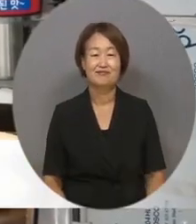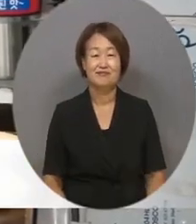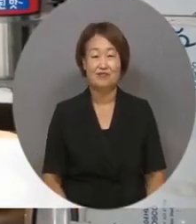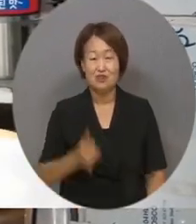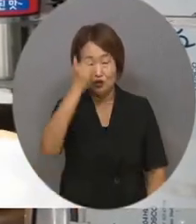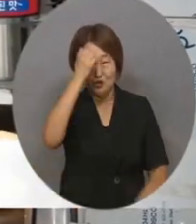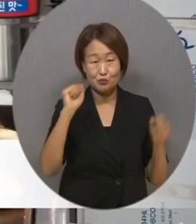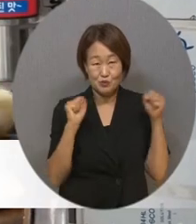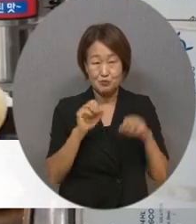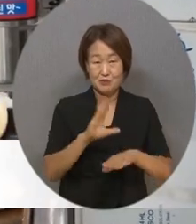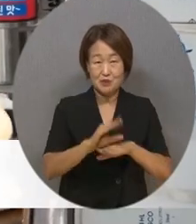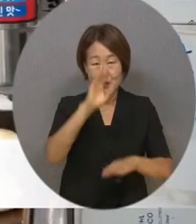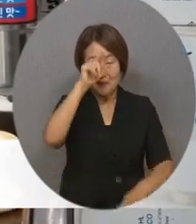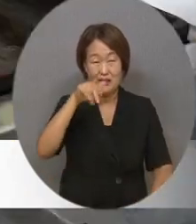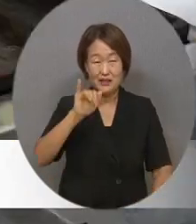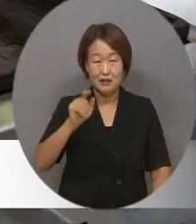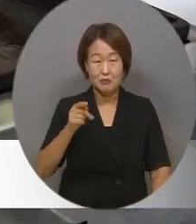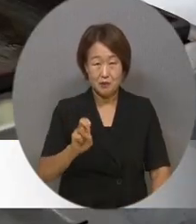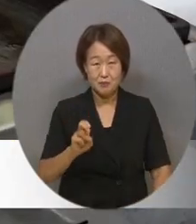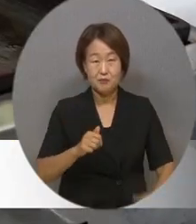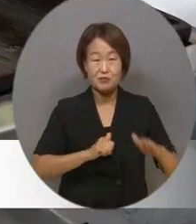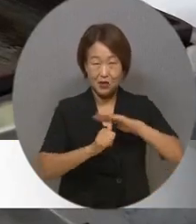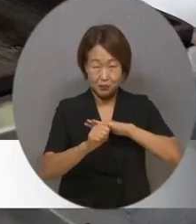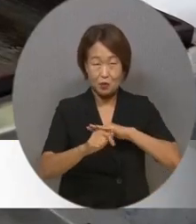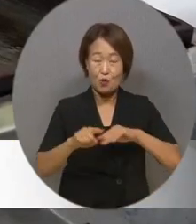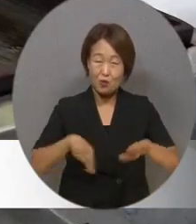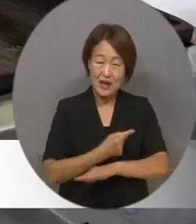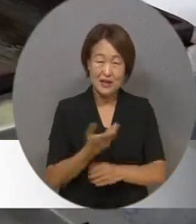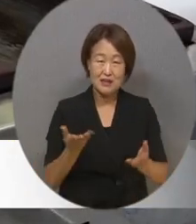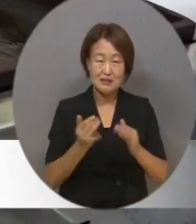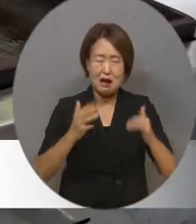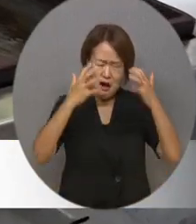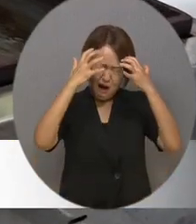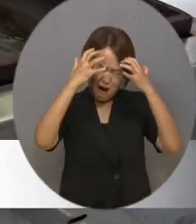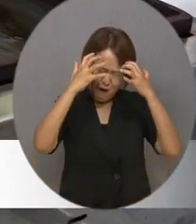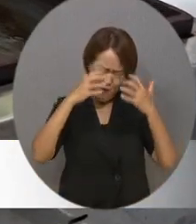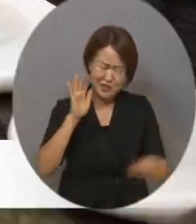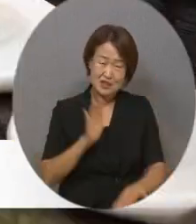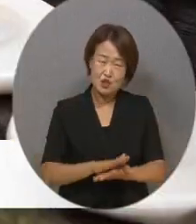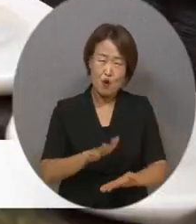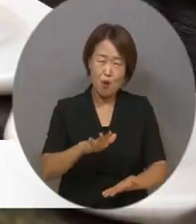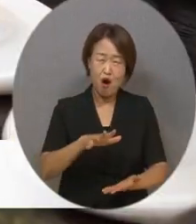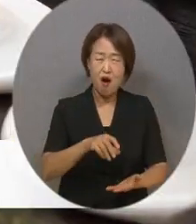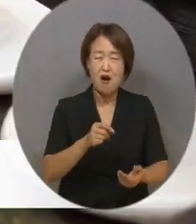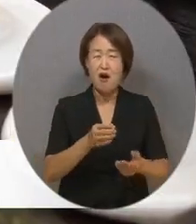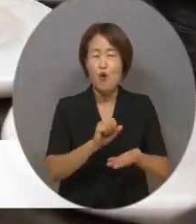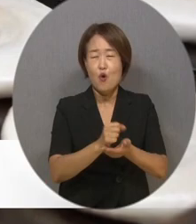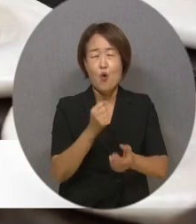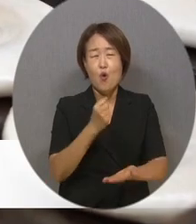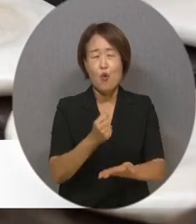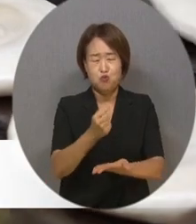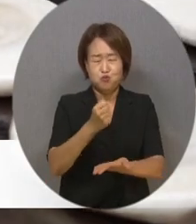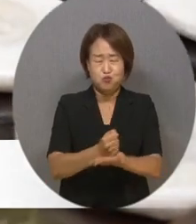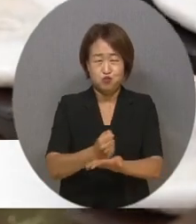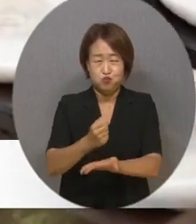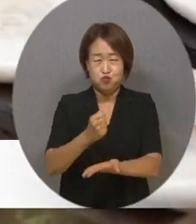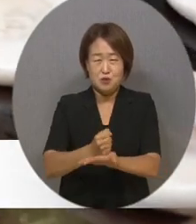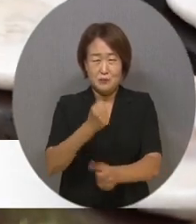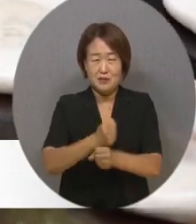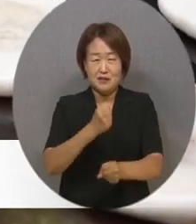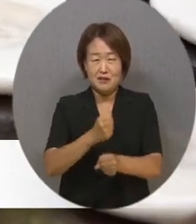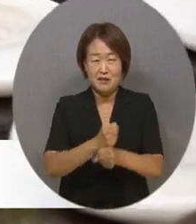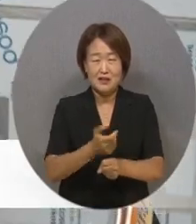초목방송 박기범 대표를 비롯한 직원들은 무더운 여름 뜨거운 불합해서 땀 흘려 얻은 수익금을 선뜻 후원하면서도